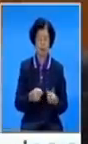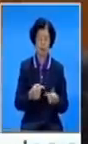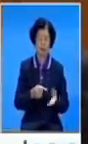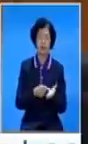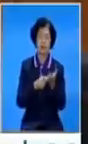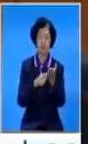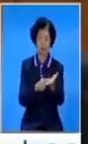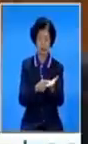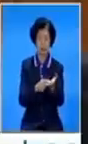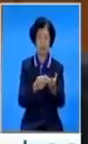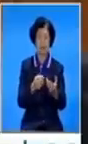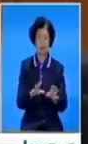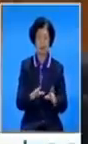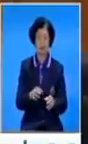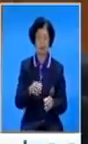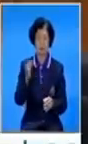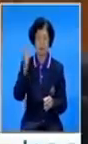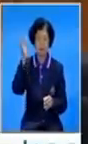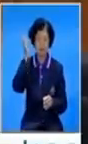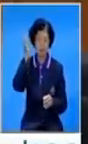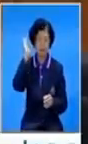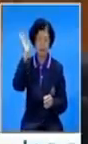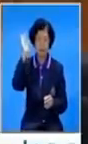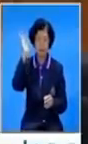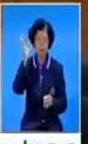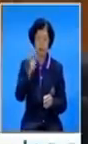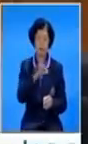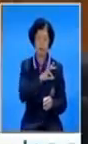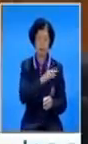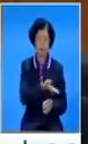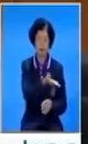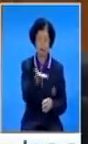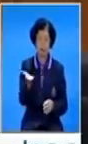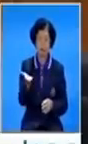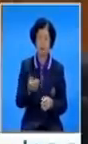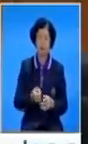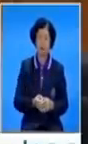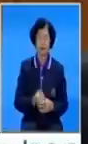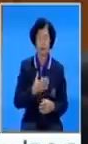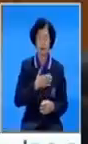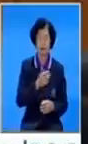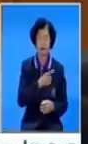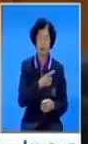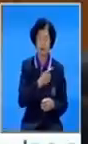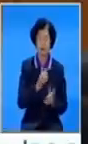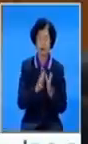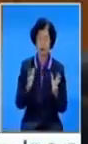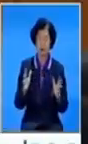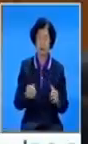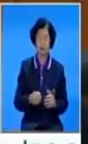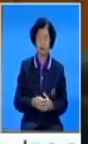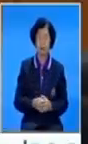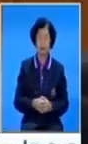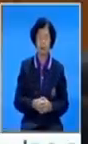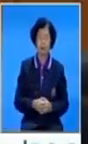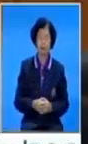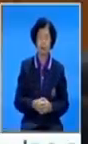การนำเสนอผมฟังการอภิปรายของเพื่อนสมาชิกผมดีใจสุดๆครับ